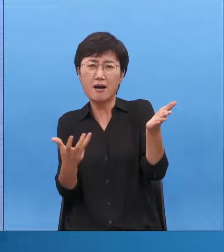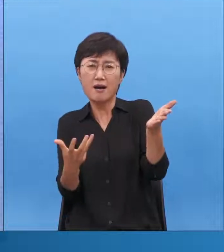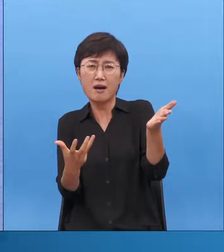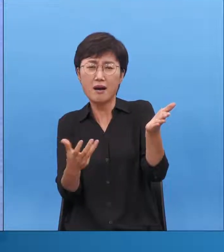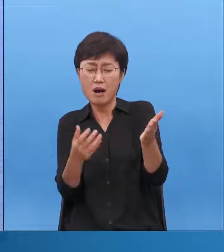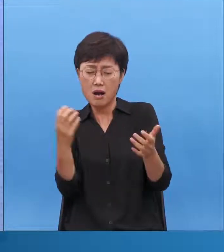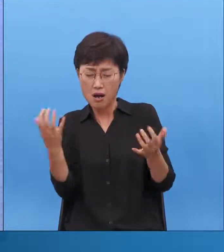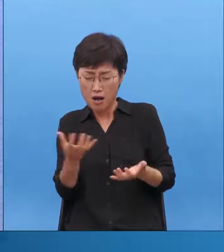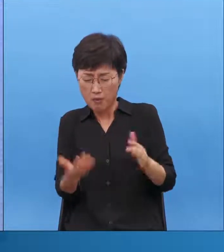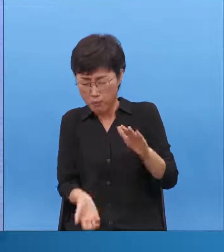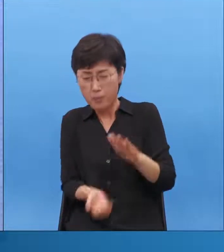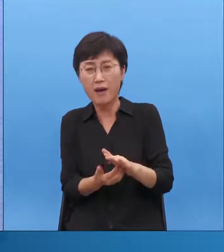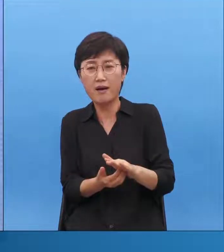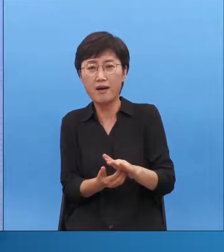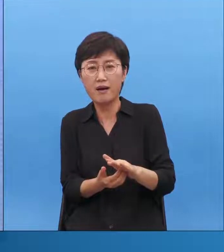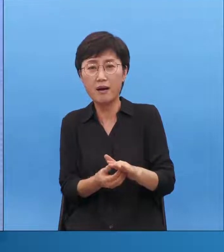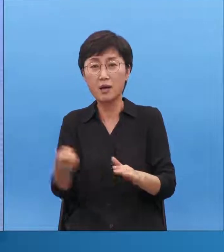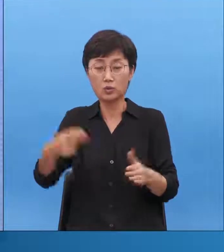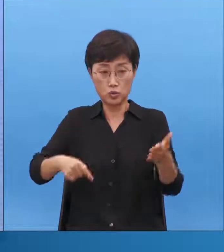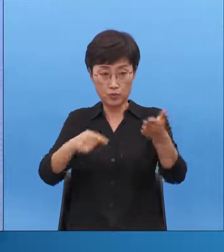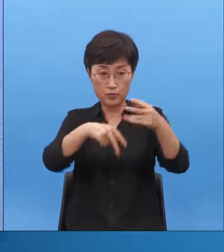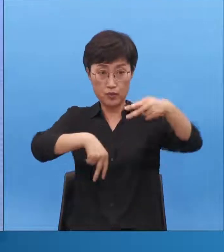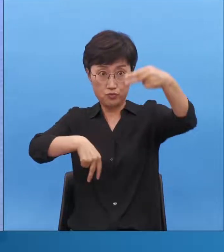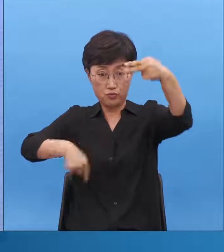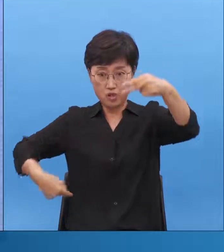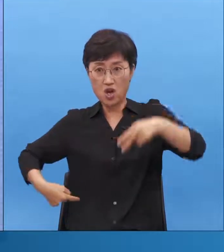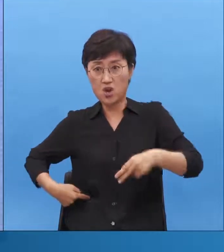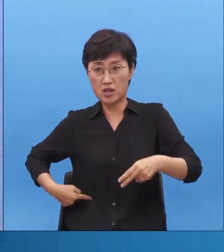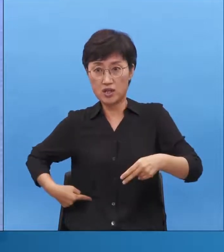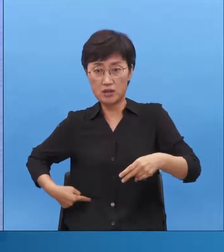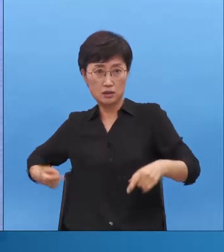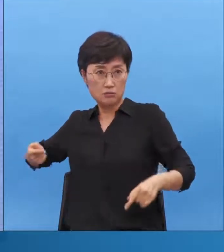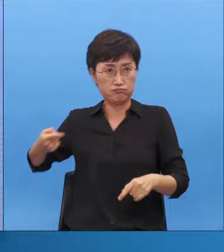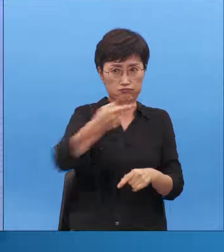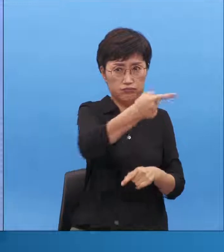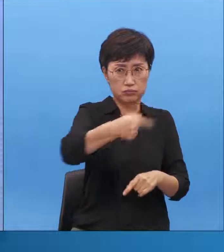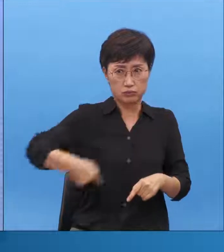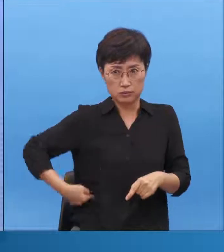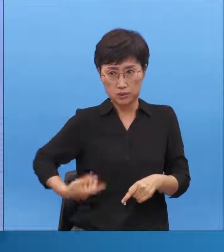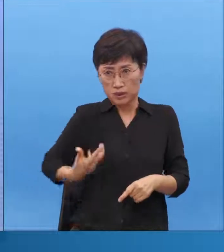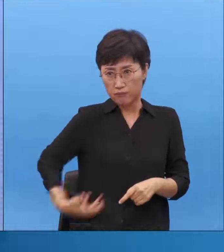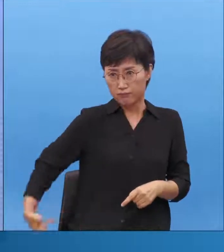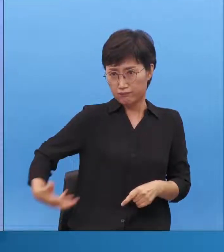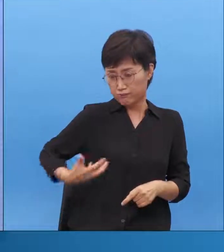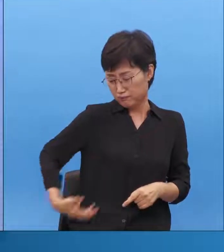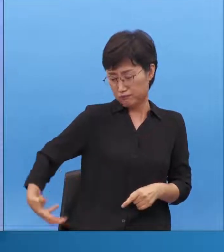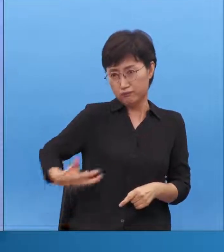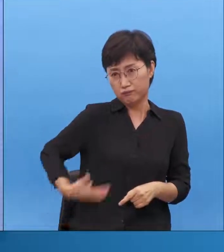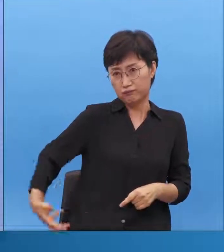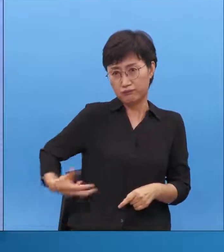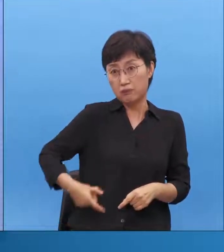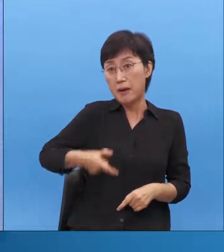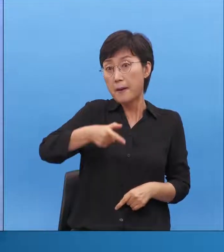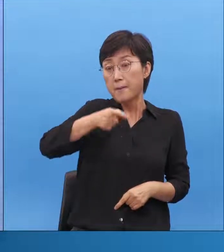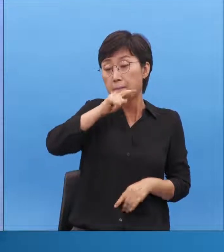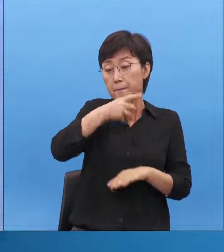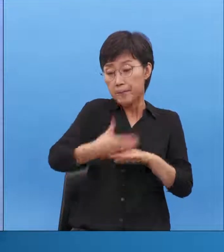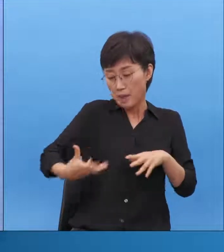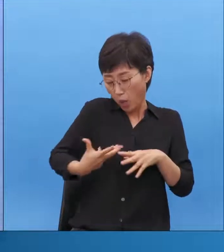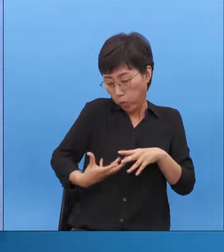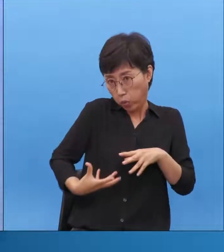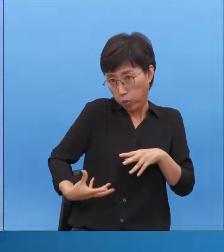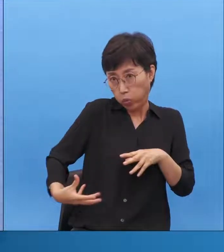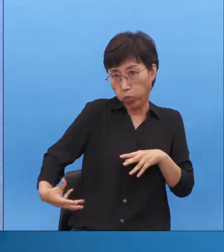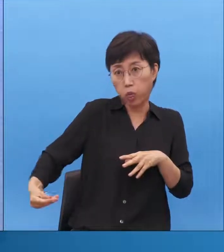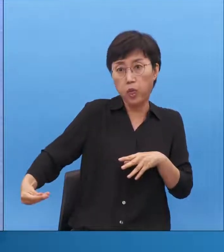이제 이 허리를 찔러서 피를 다 흘려 죽도록 만드는 거예요. They flogged him and pierced his side so that all the blood drained out of